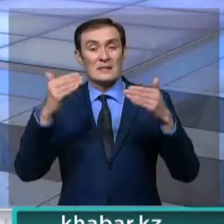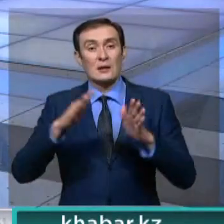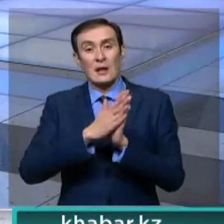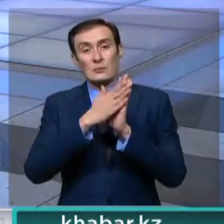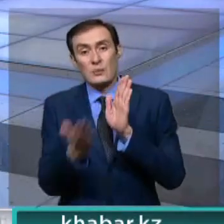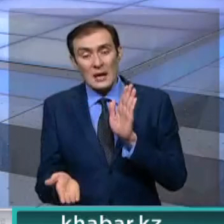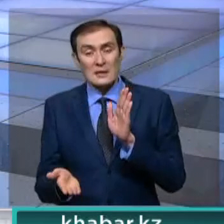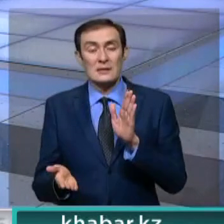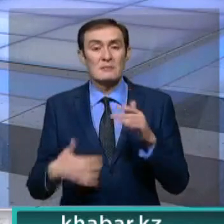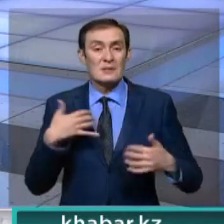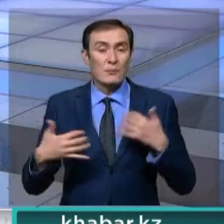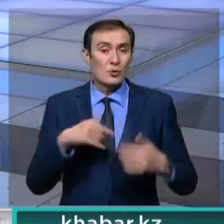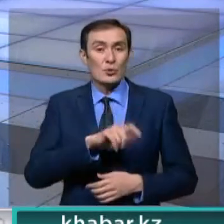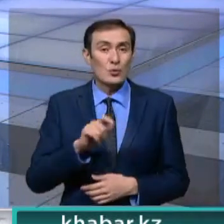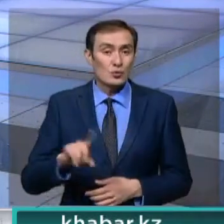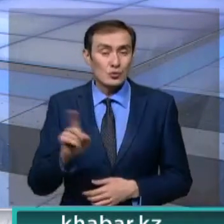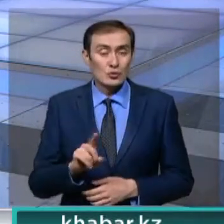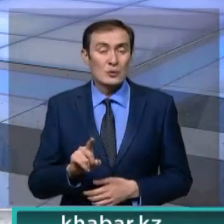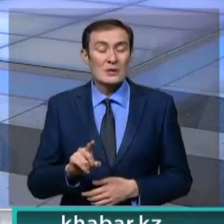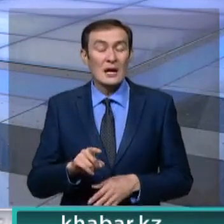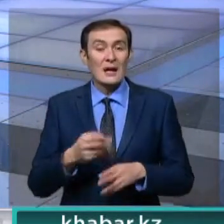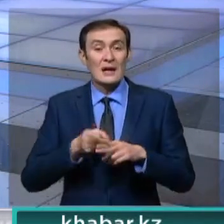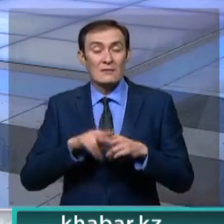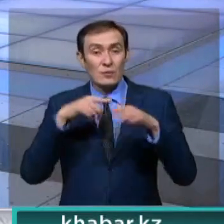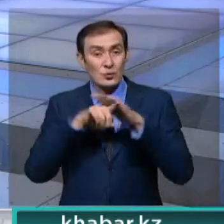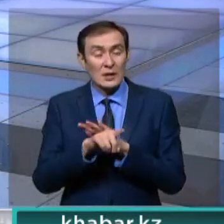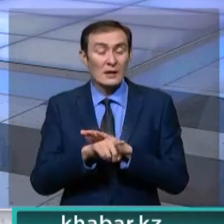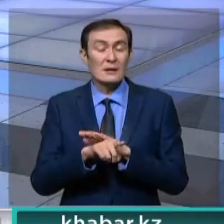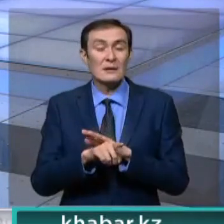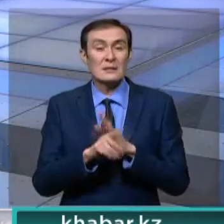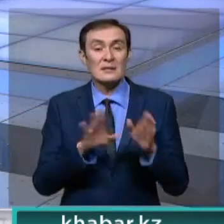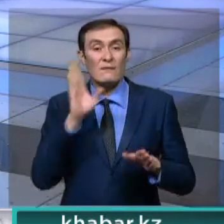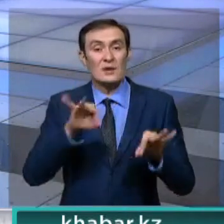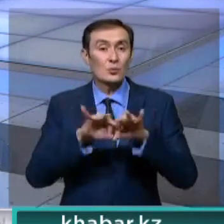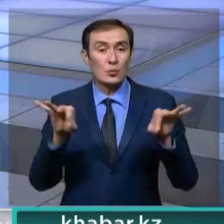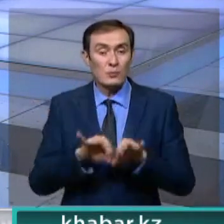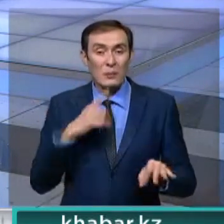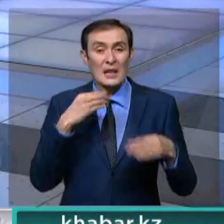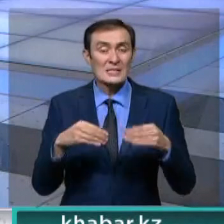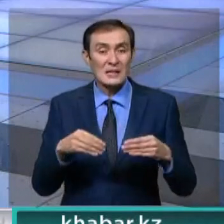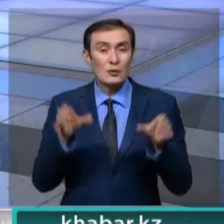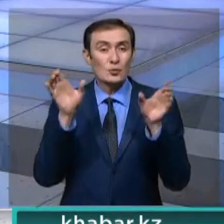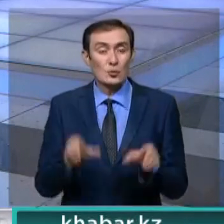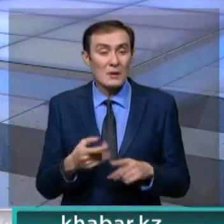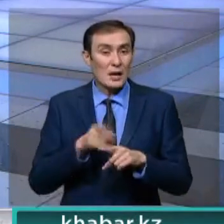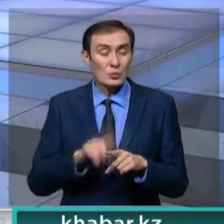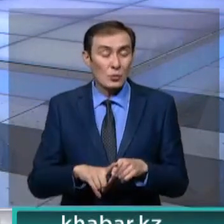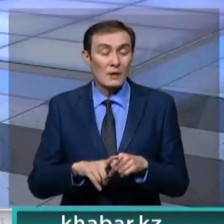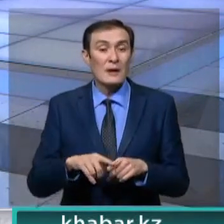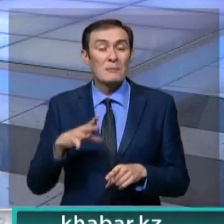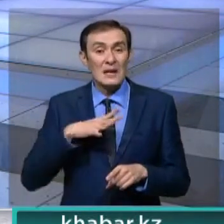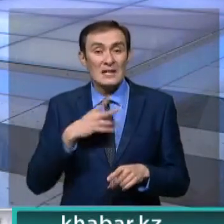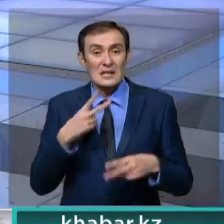утеплители стен, опасаются собственники квартир из-за целостности внутридомовых систем водоснабжения. Пластиковые водопроводные трубы, как